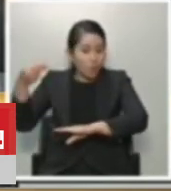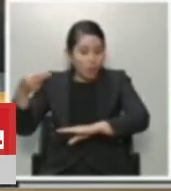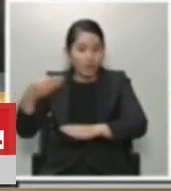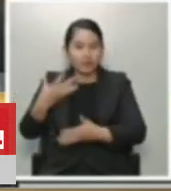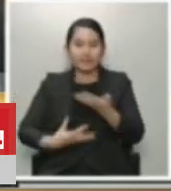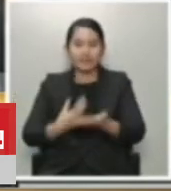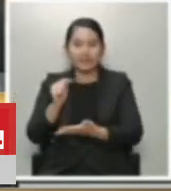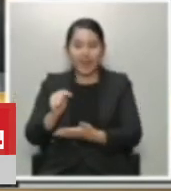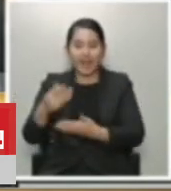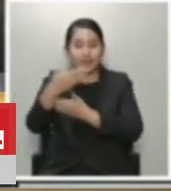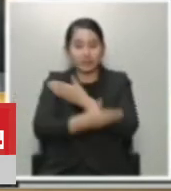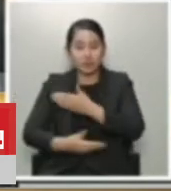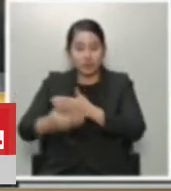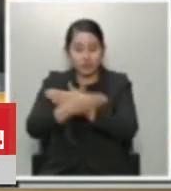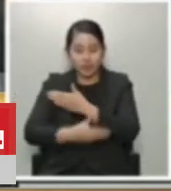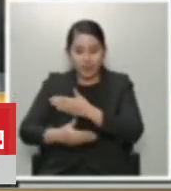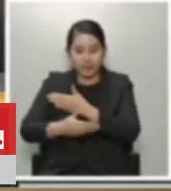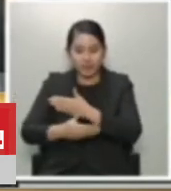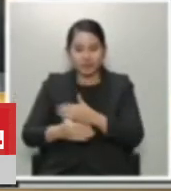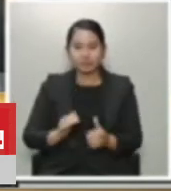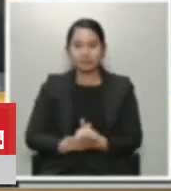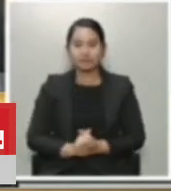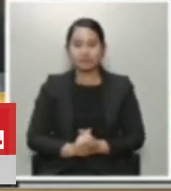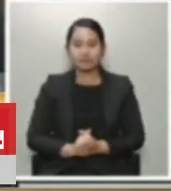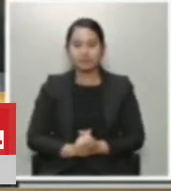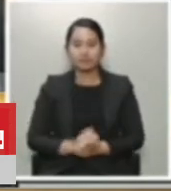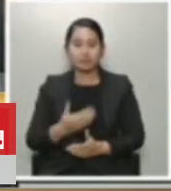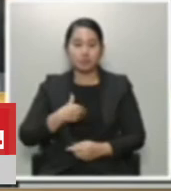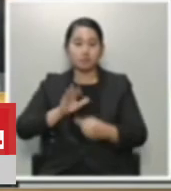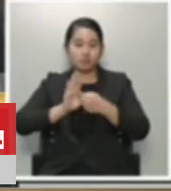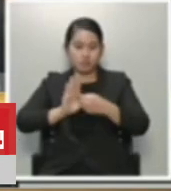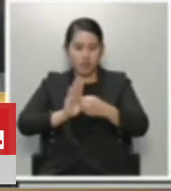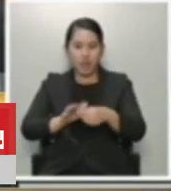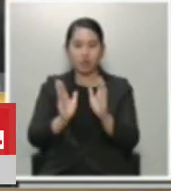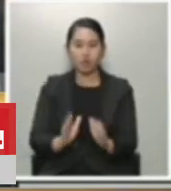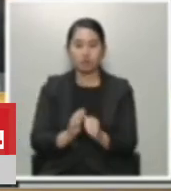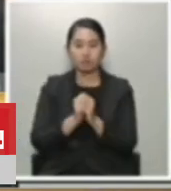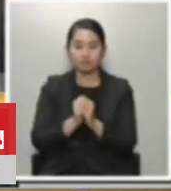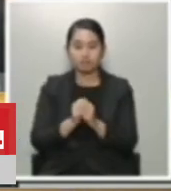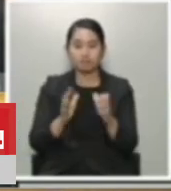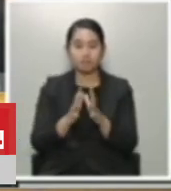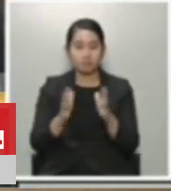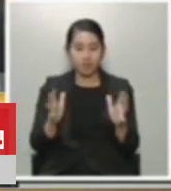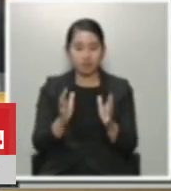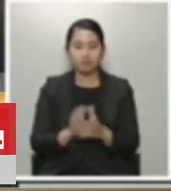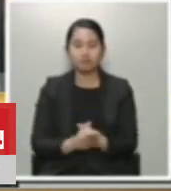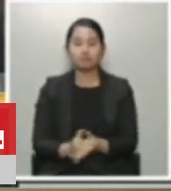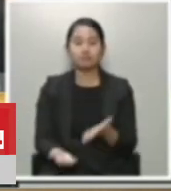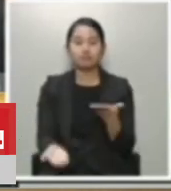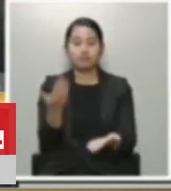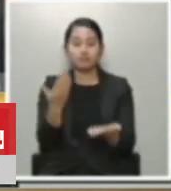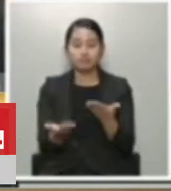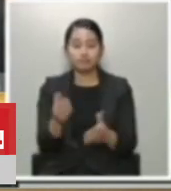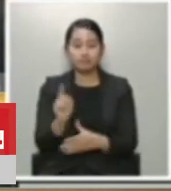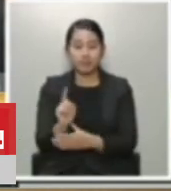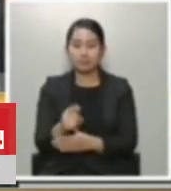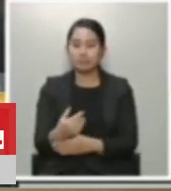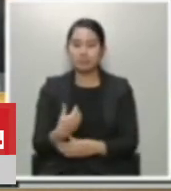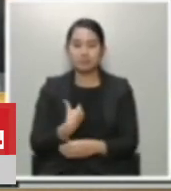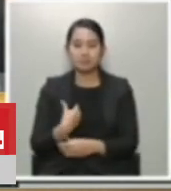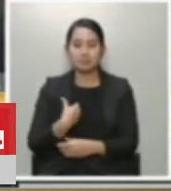ถไฟนะครับตรงหลังห้างเอสพลานาดผมยกตัวอย่างนี้เป็นต้นนะครับหรือแม้แต่ห้างสรรพสินค้าใหญ่ๆนะครับ